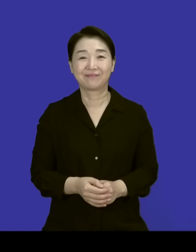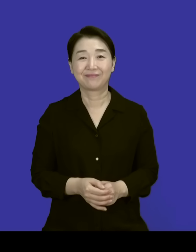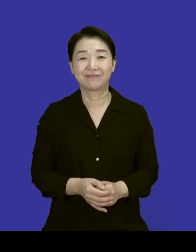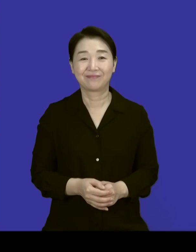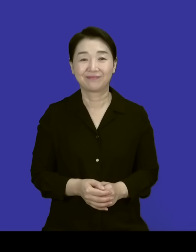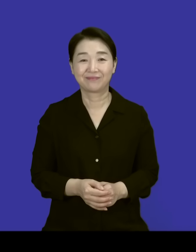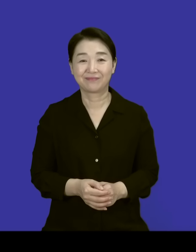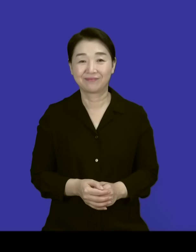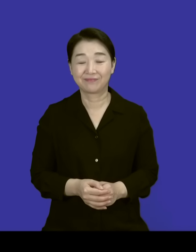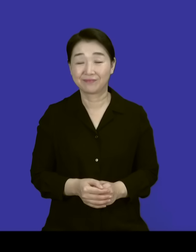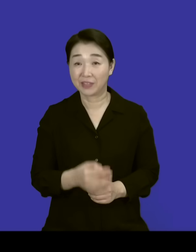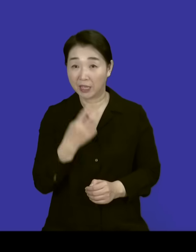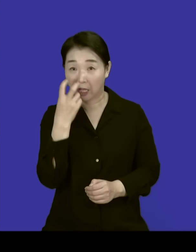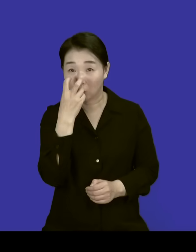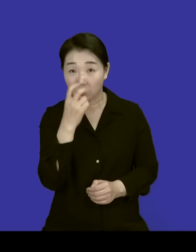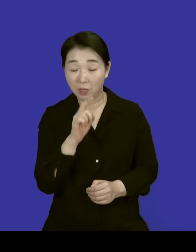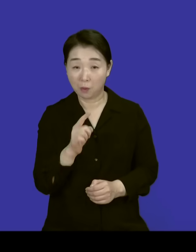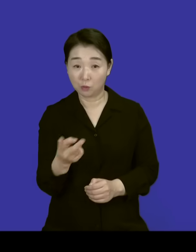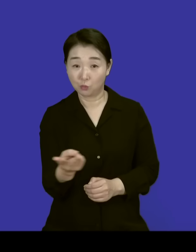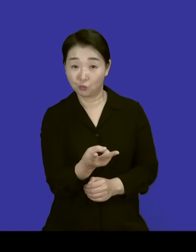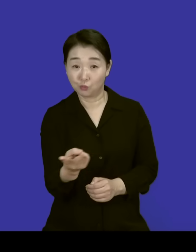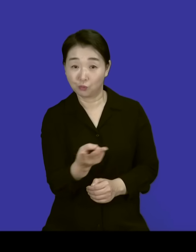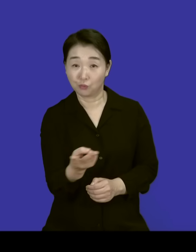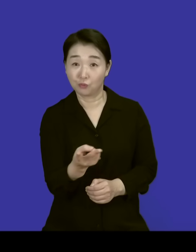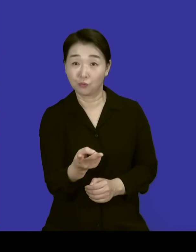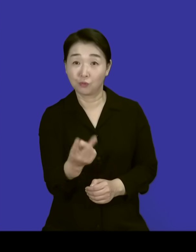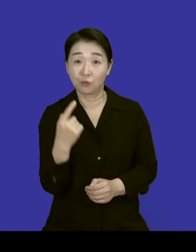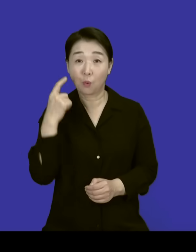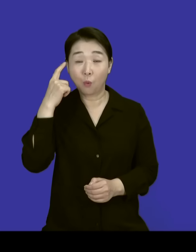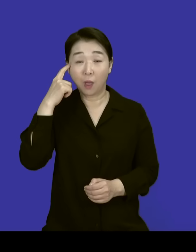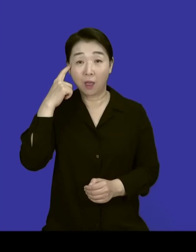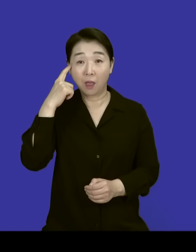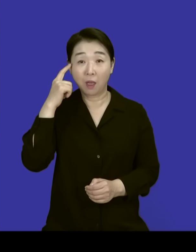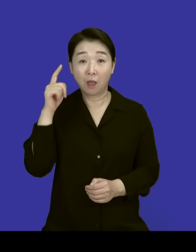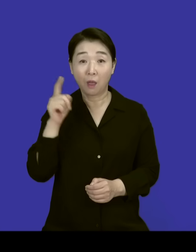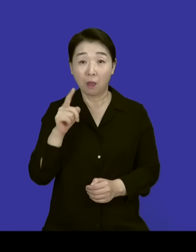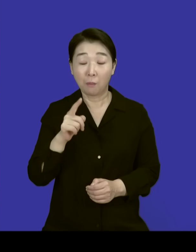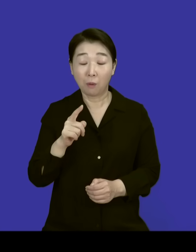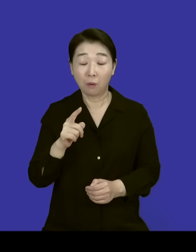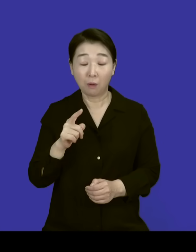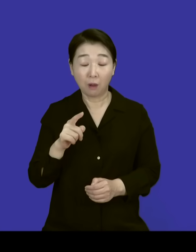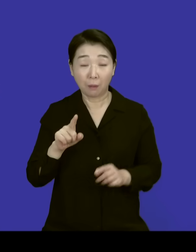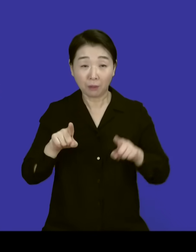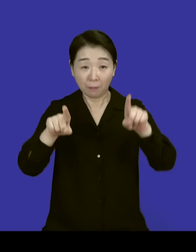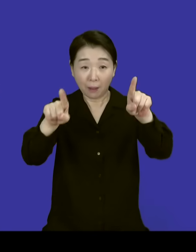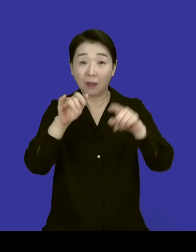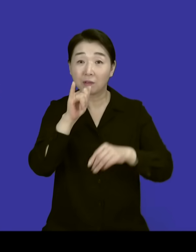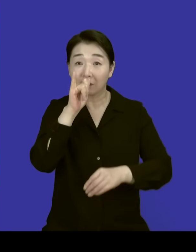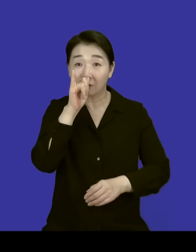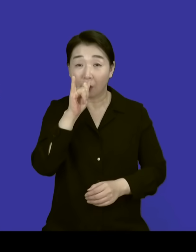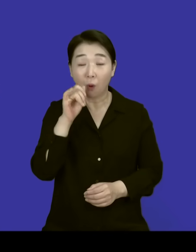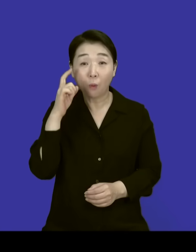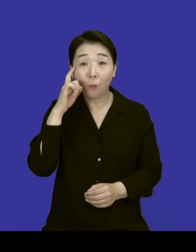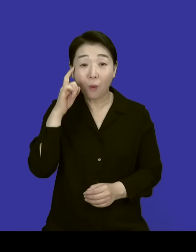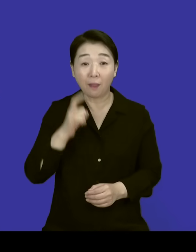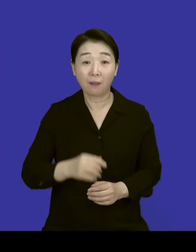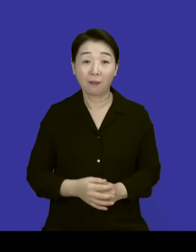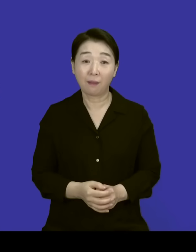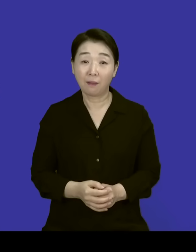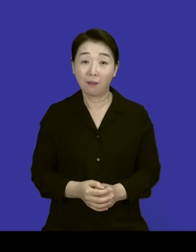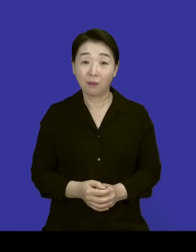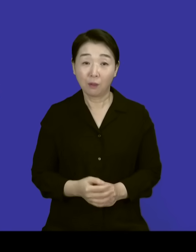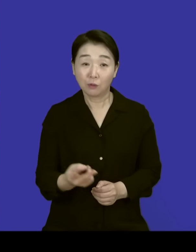제가 여기 조사해 본 바로는 두 분이 약간 평행이론 같은 게 있으시더라고요. 네. 두 분 다 그 아역 배우 출신이시라고. 아